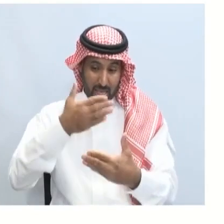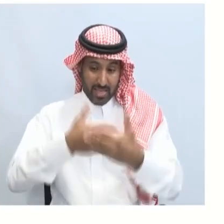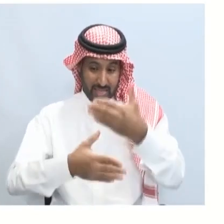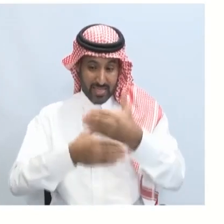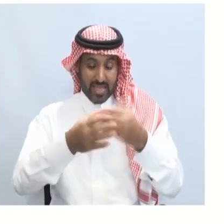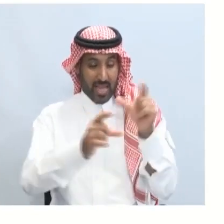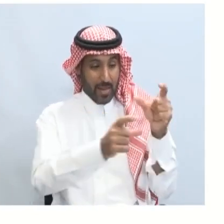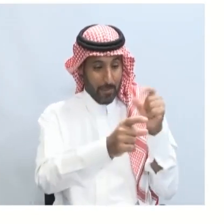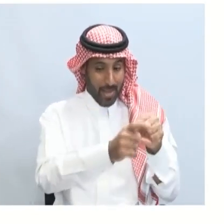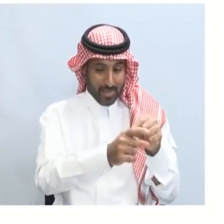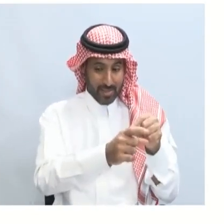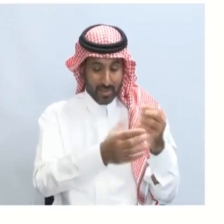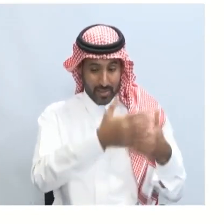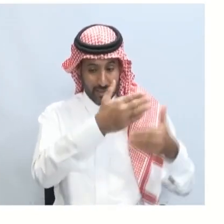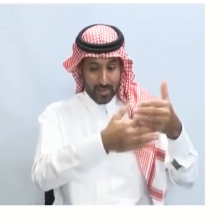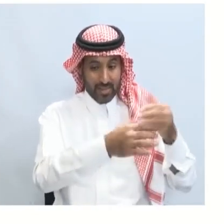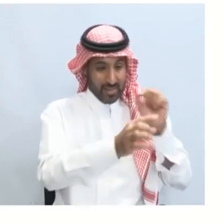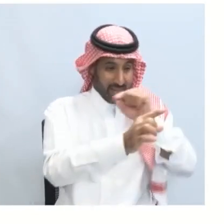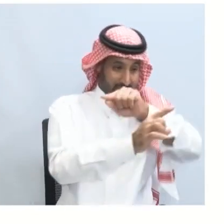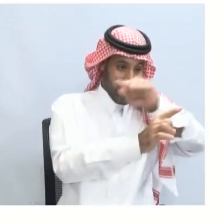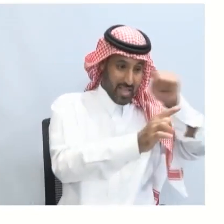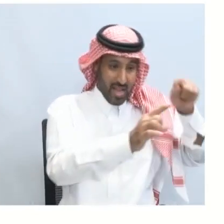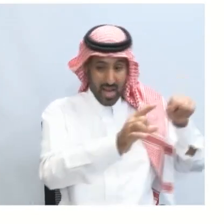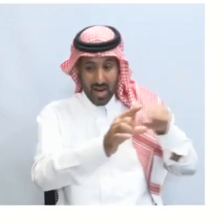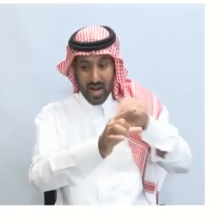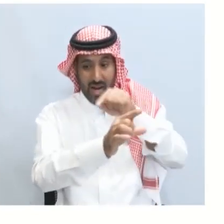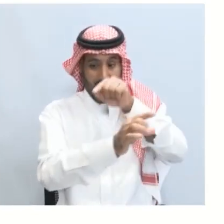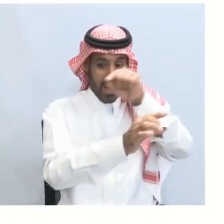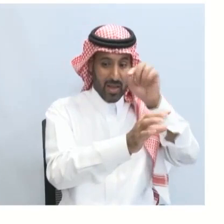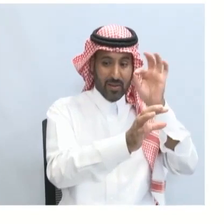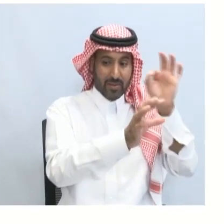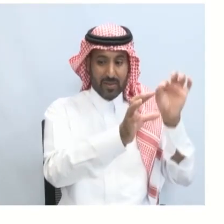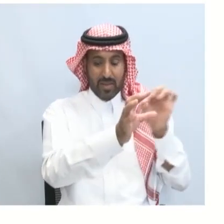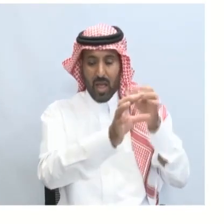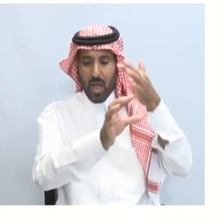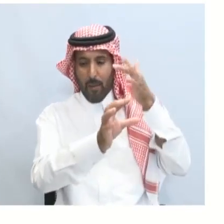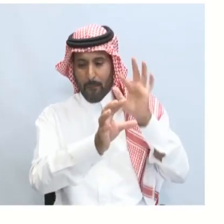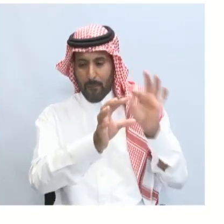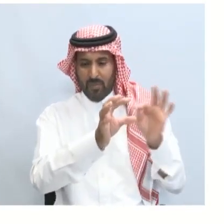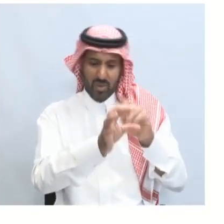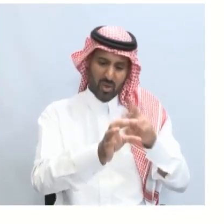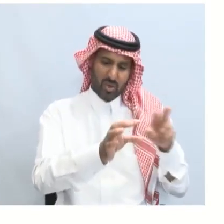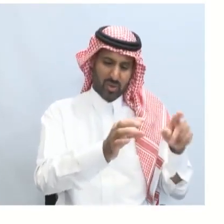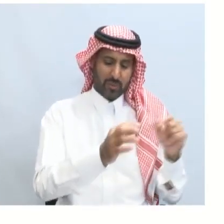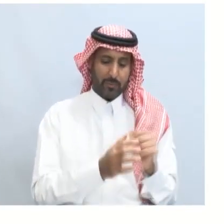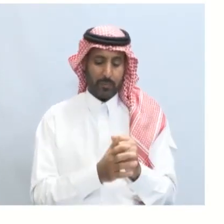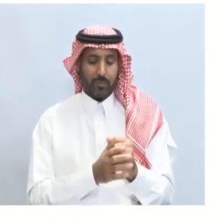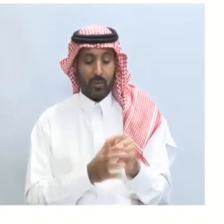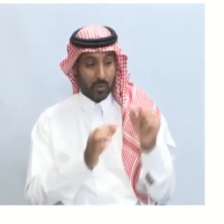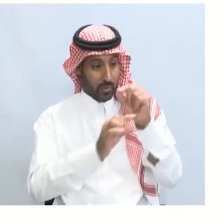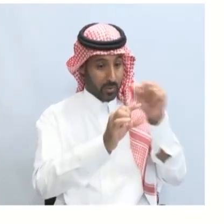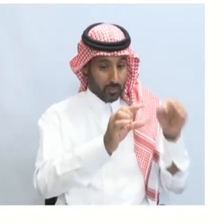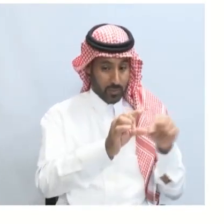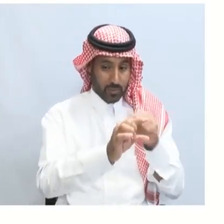للماده تتحرك في درجات او في درجات حريه مختلفه في